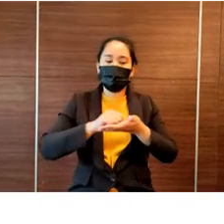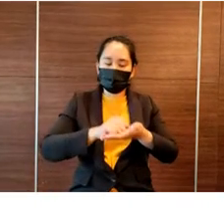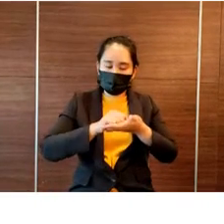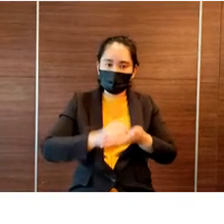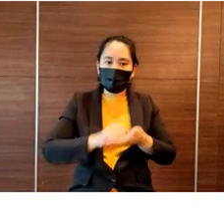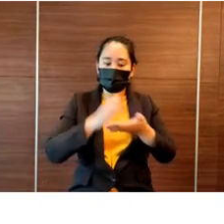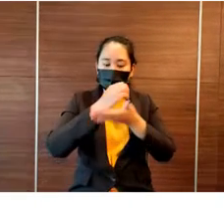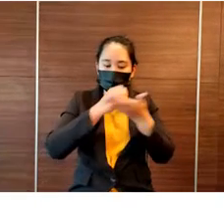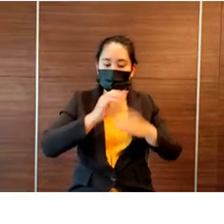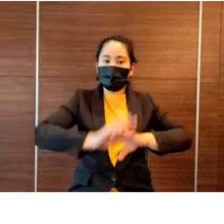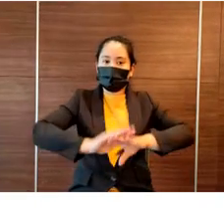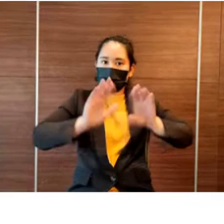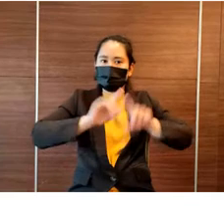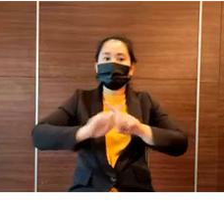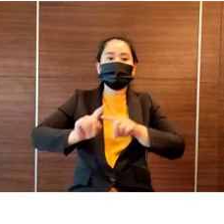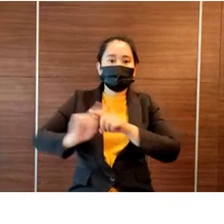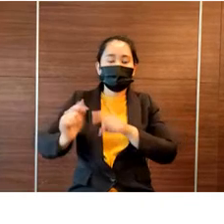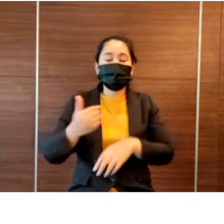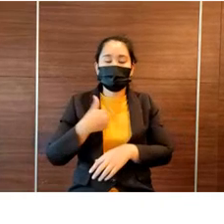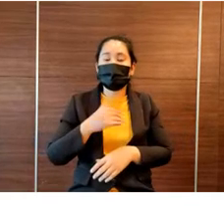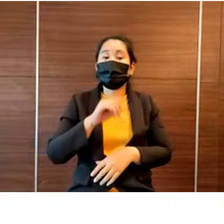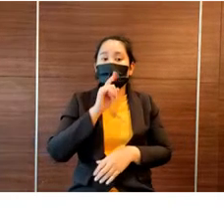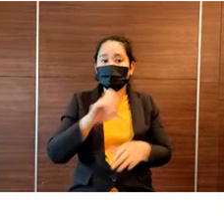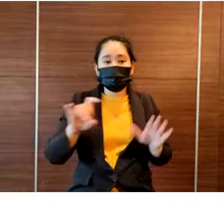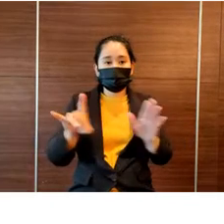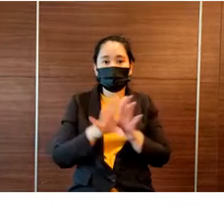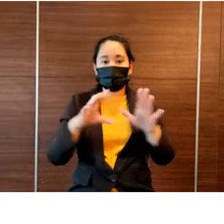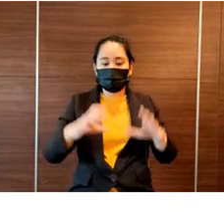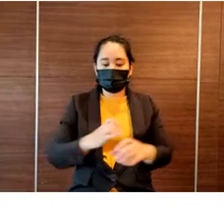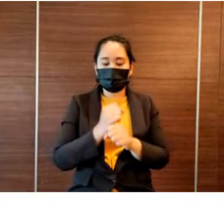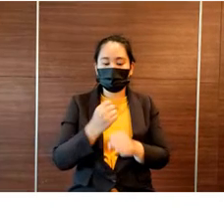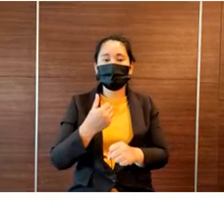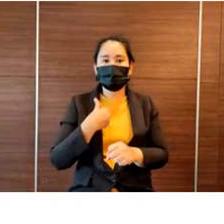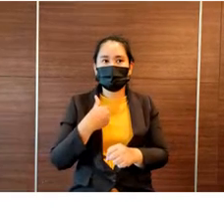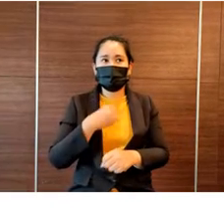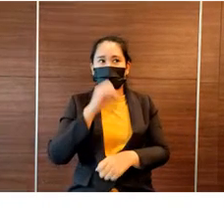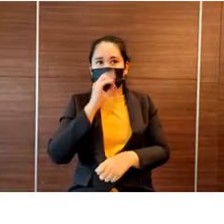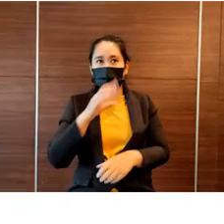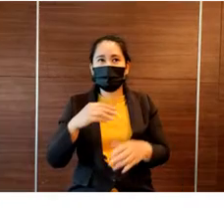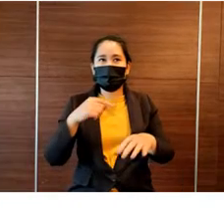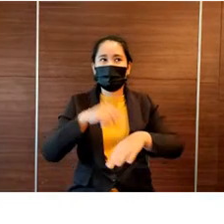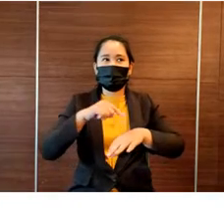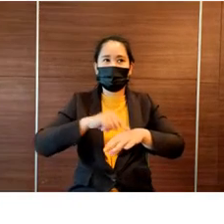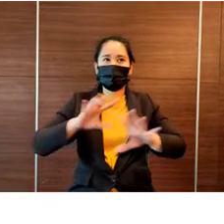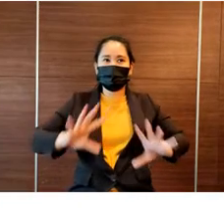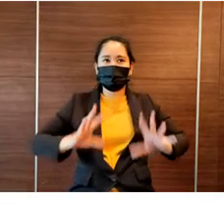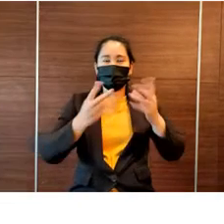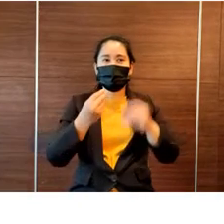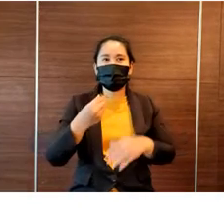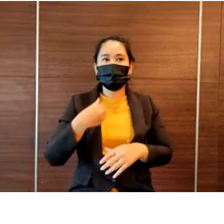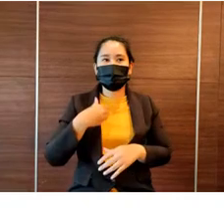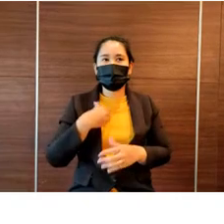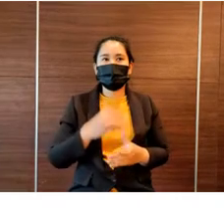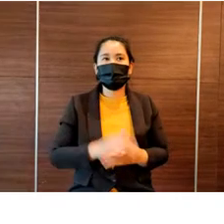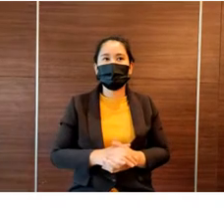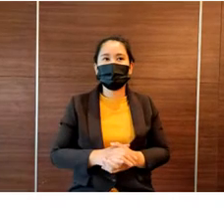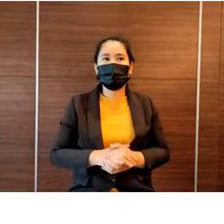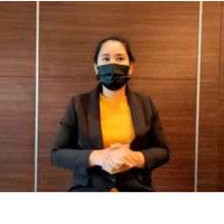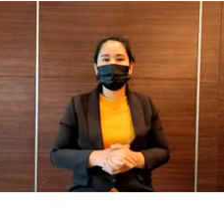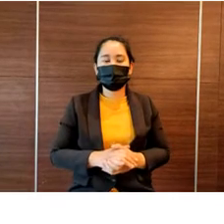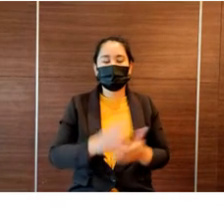พี่อาร์มมีอะไรจะทิ้งท้ายนิดนึงไหมคะเนื่องจากว่าผู้กำหนดเวลาส่งสัญญาณ รอส่งสัญญาณแล้วเหรอครับโหมันมีอีกเนี่ย